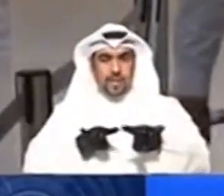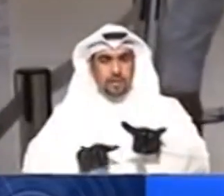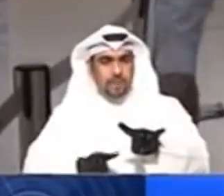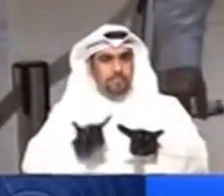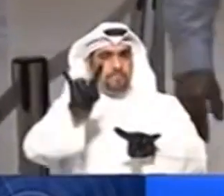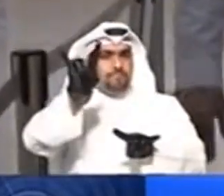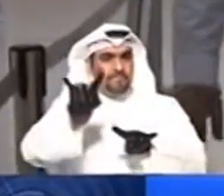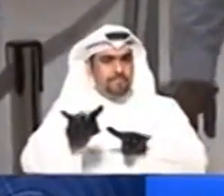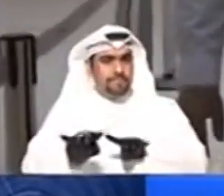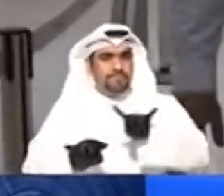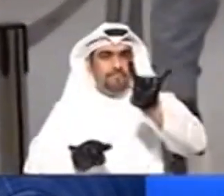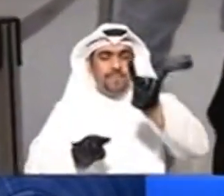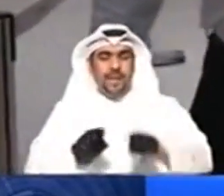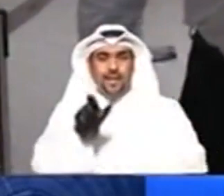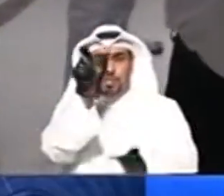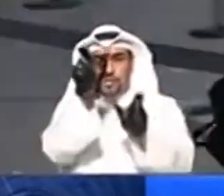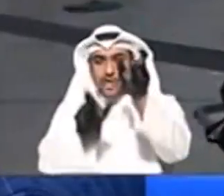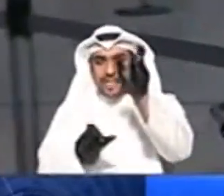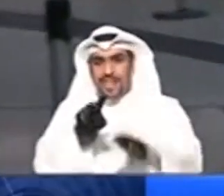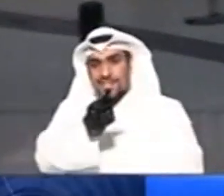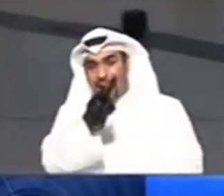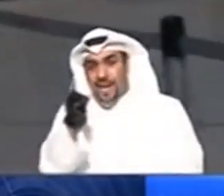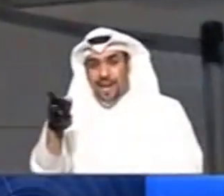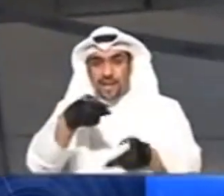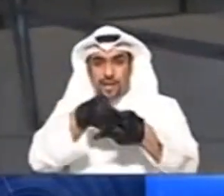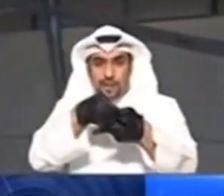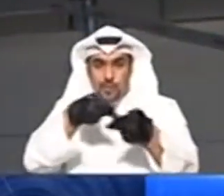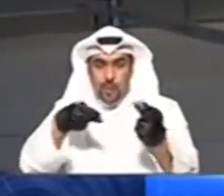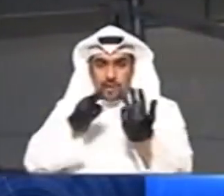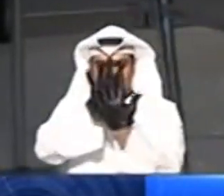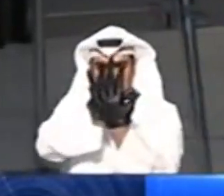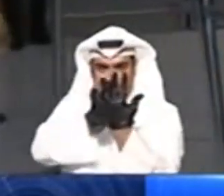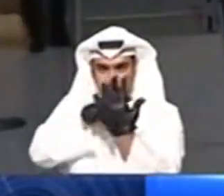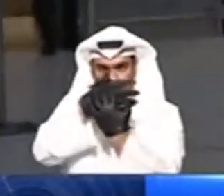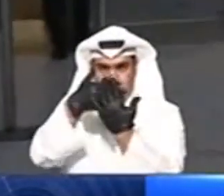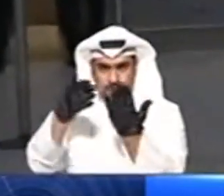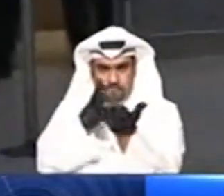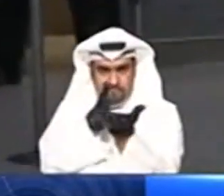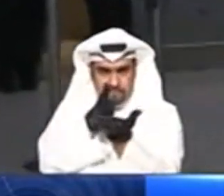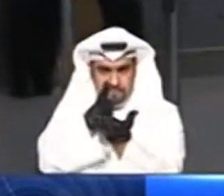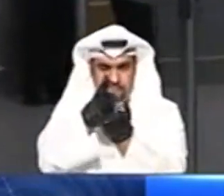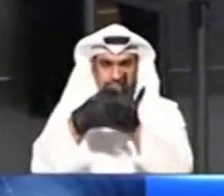الجاليات المقيمه في دوله الكويت وفق اليه واجراءات تتم بين الجهات